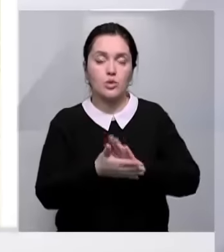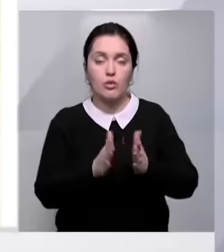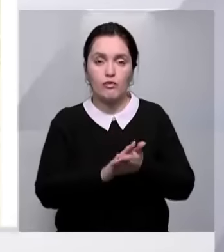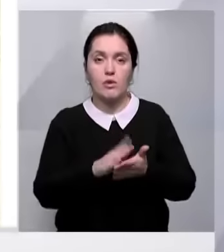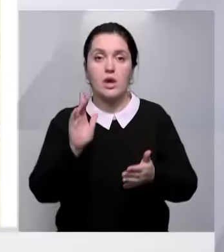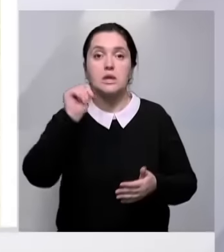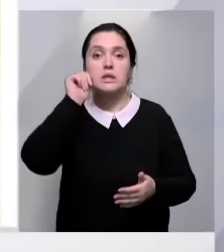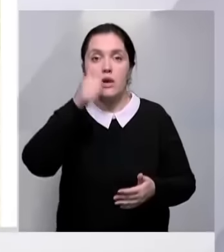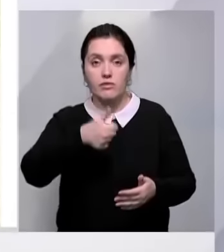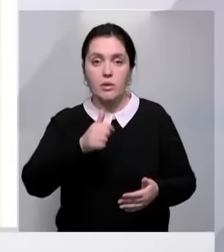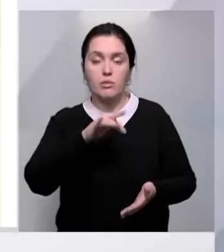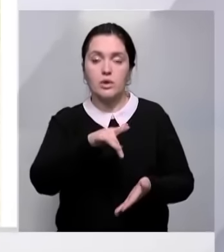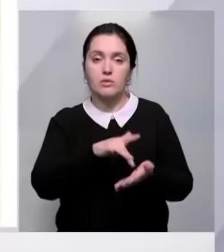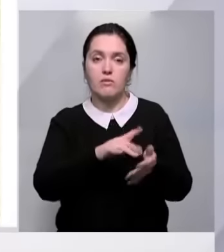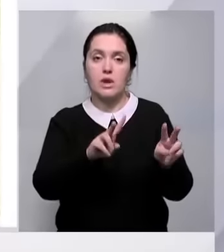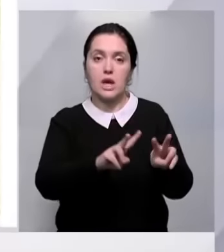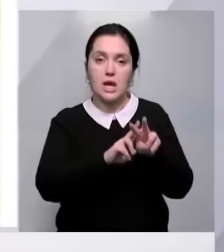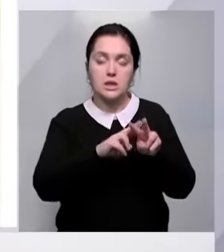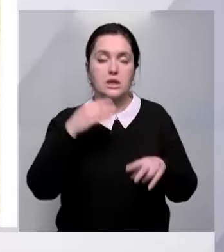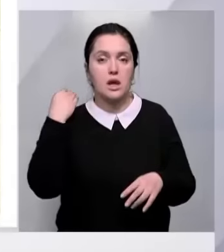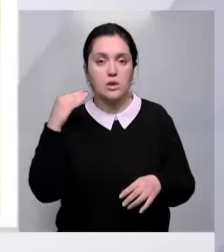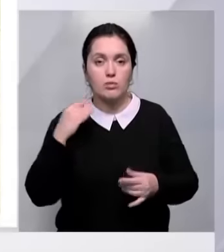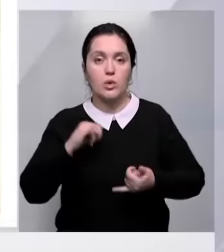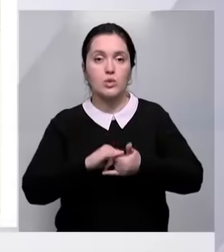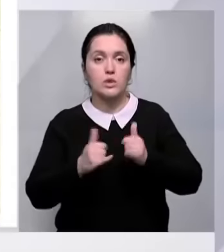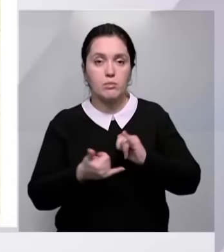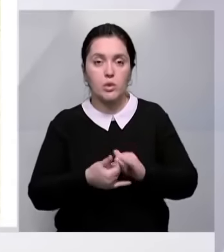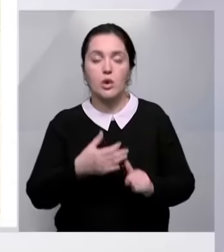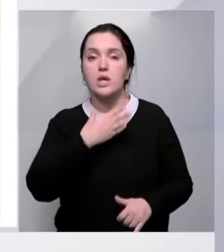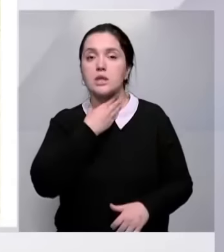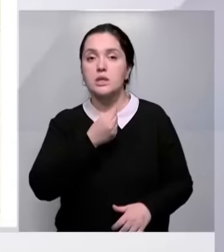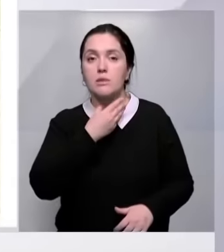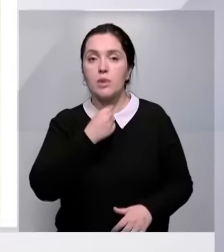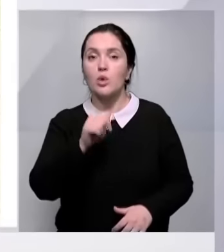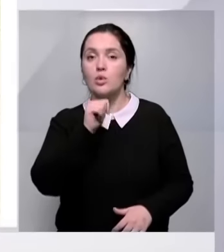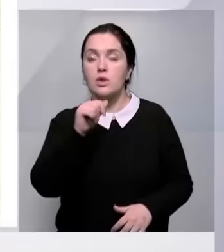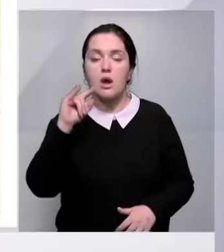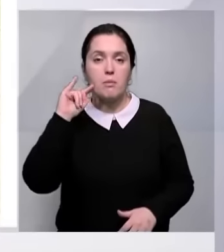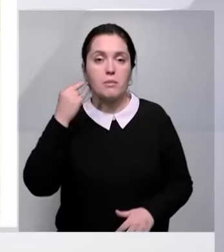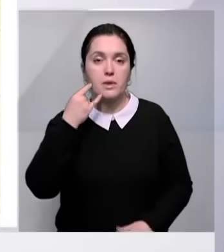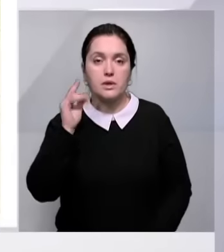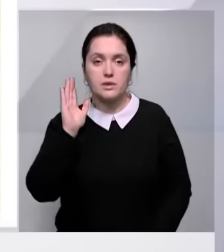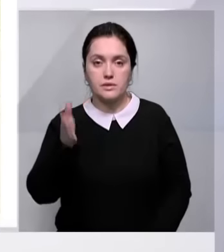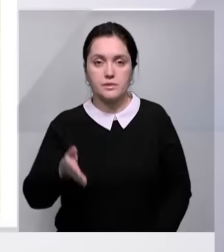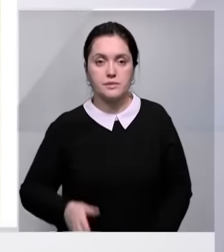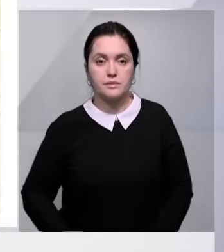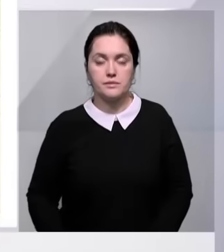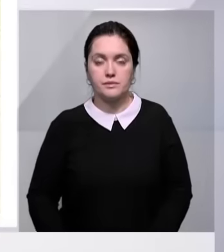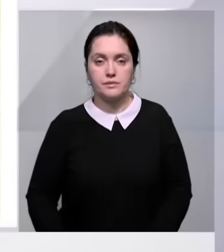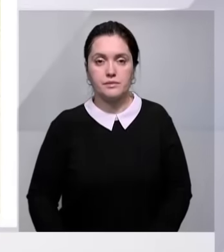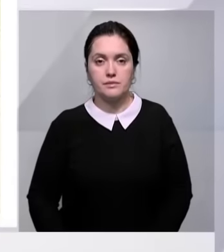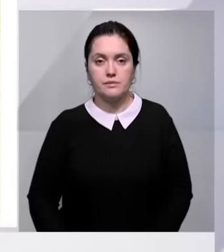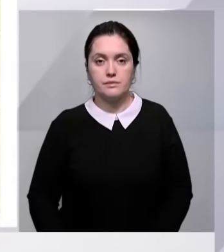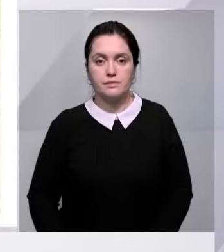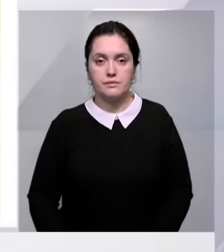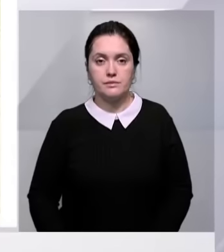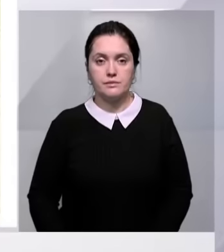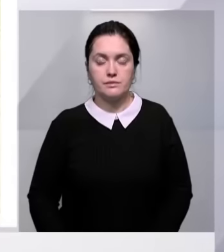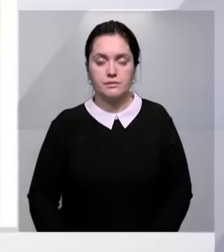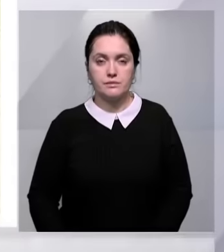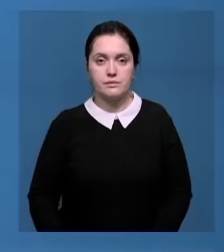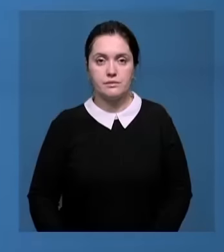условия прогнозируют и завтра в ряде городов страны. В Астане, Актобе, Усть-Каменогорске, Семей, Кустанае и в Павлодаре.